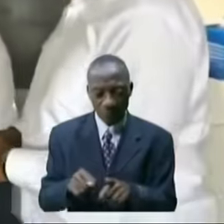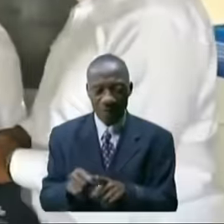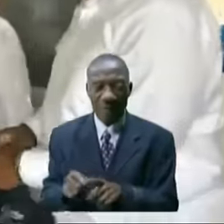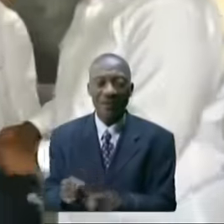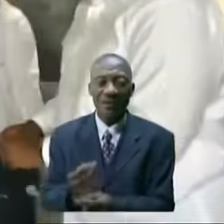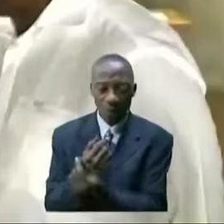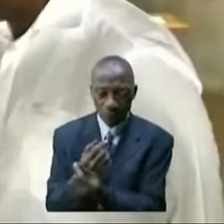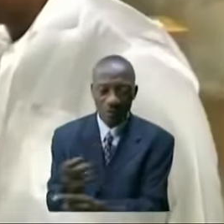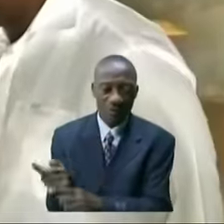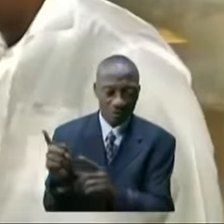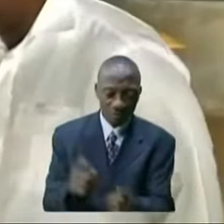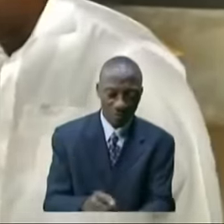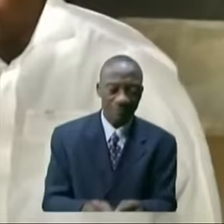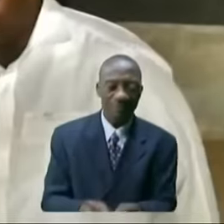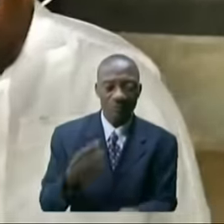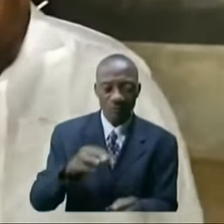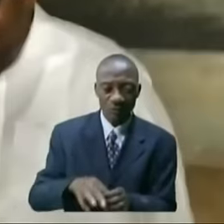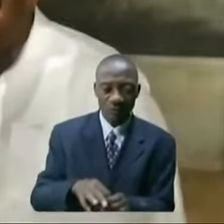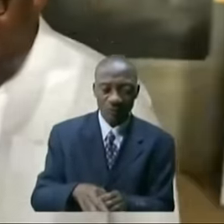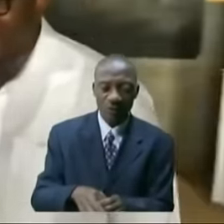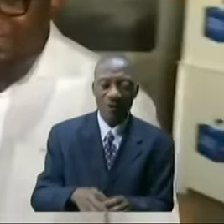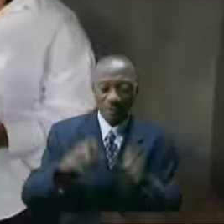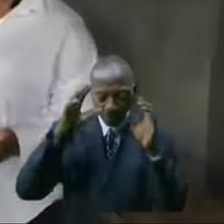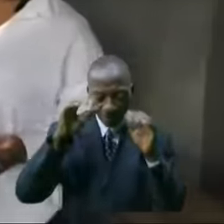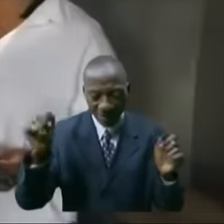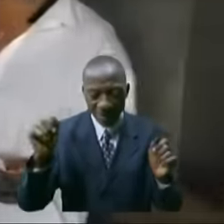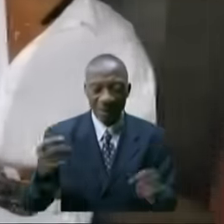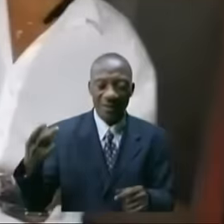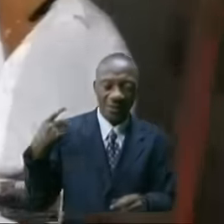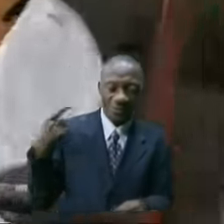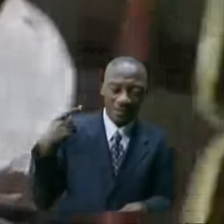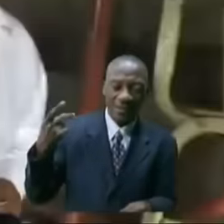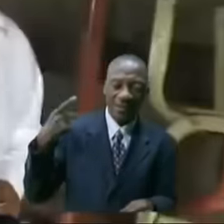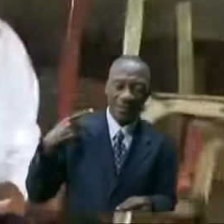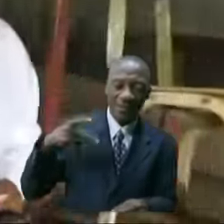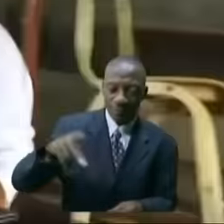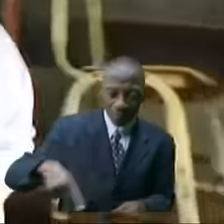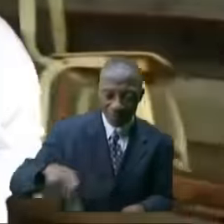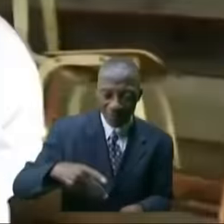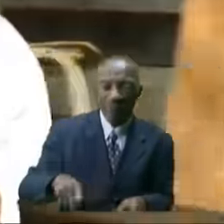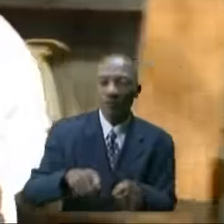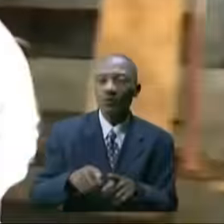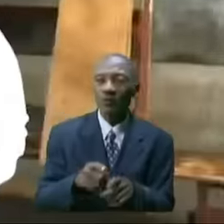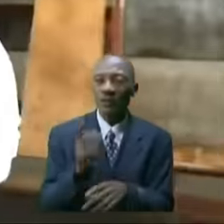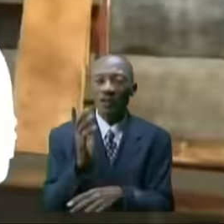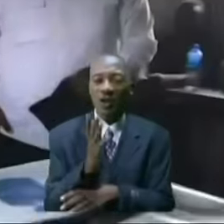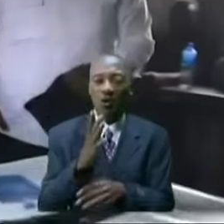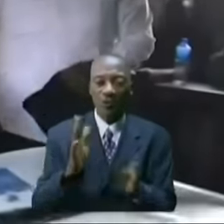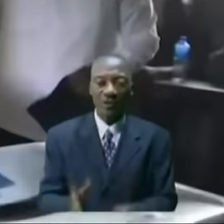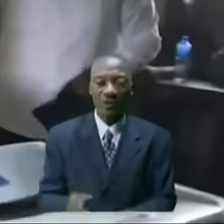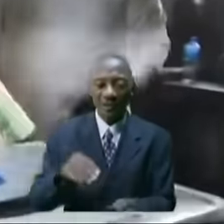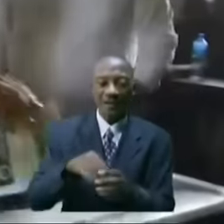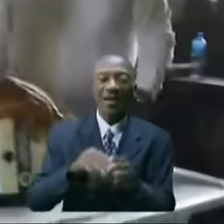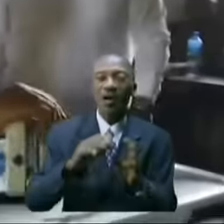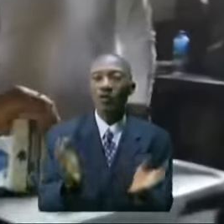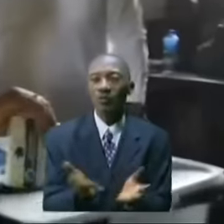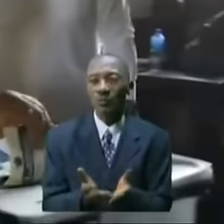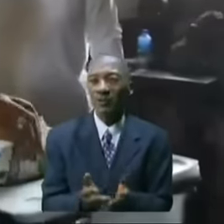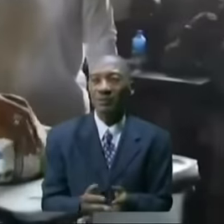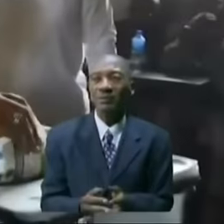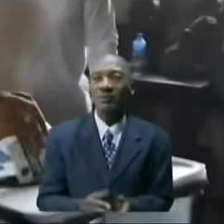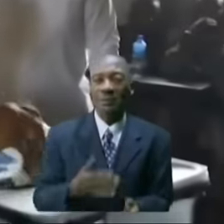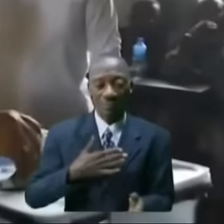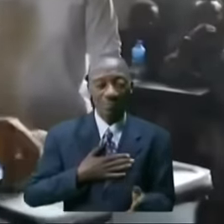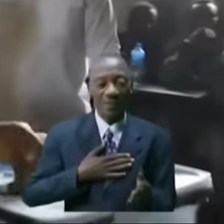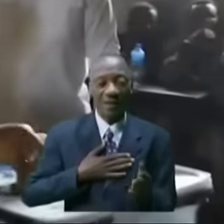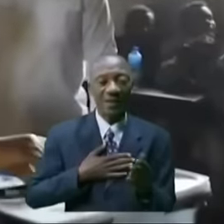des législatives nationales et provinciales dans ces circonscriptions où je suis candidat. Donc Congo.